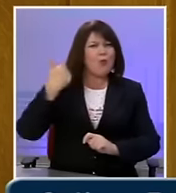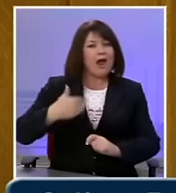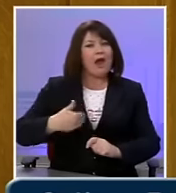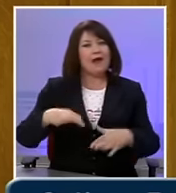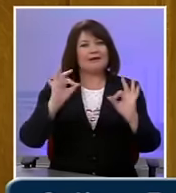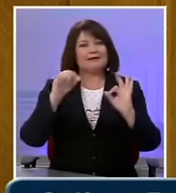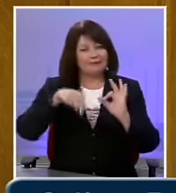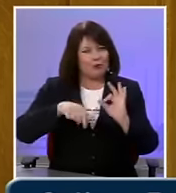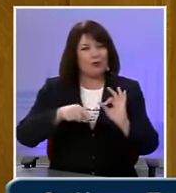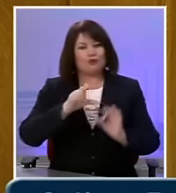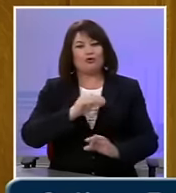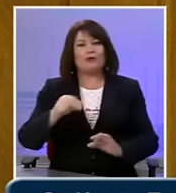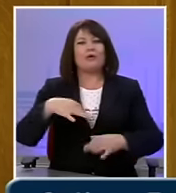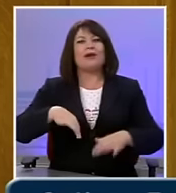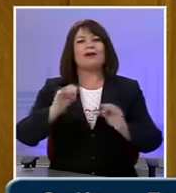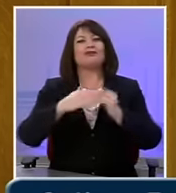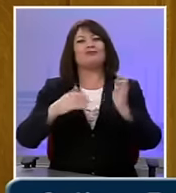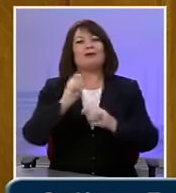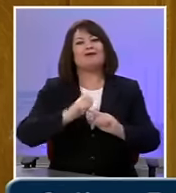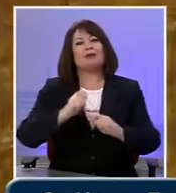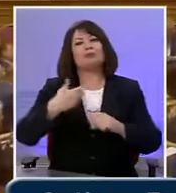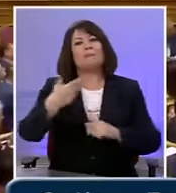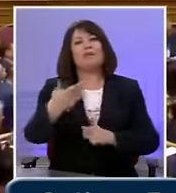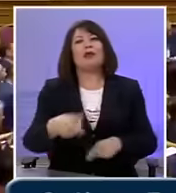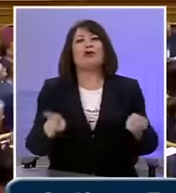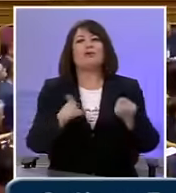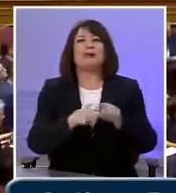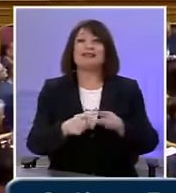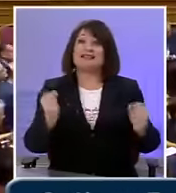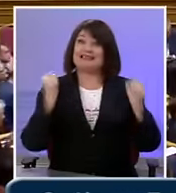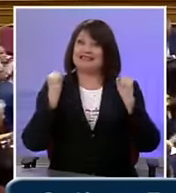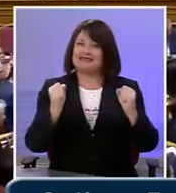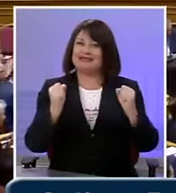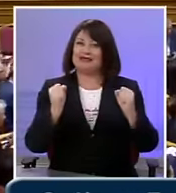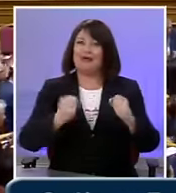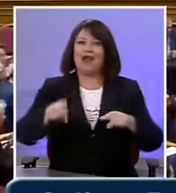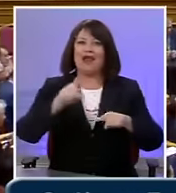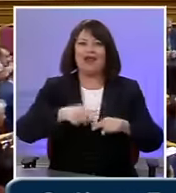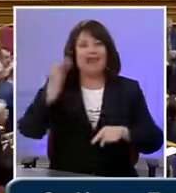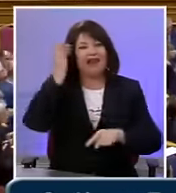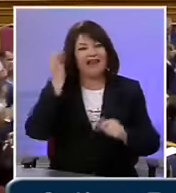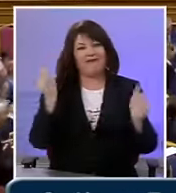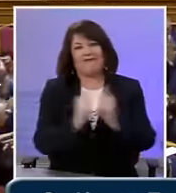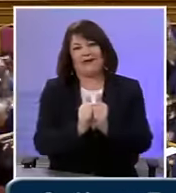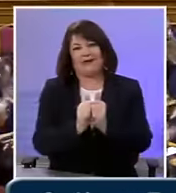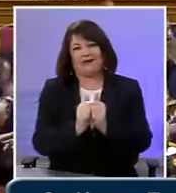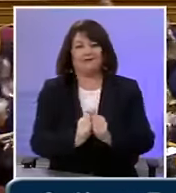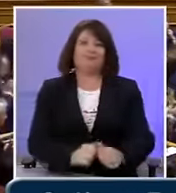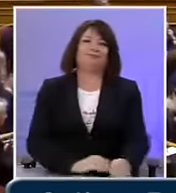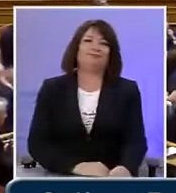για να οικοδομήσουμε το κοινό μας μέλλον. Ζήτω η Ελλάδα, ζήτω η Γαλλία, ζήτω η φιλία μας.